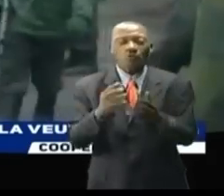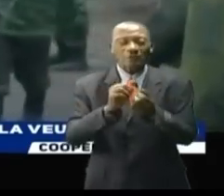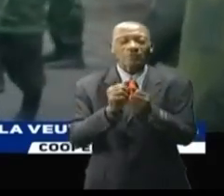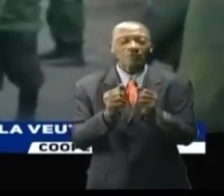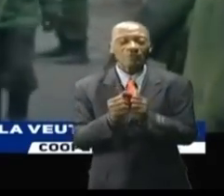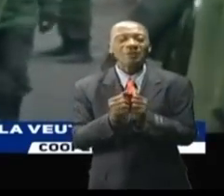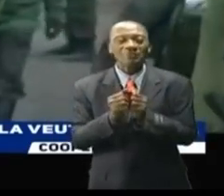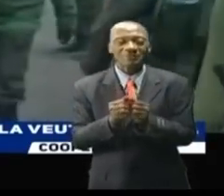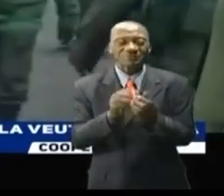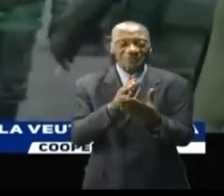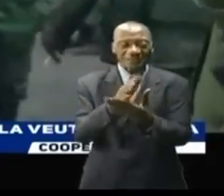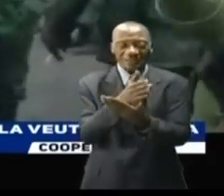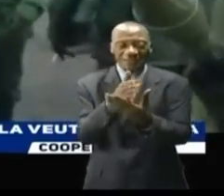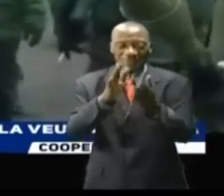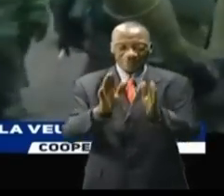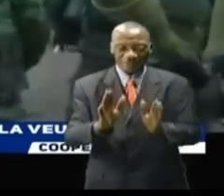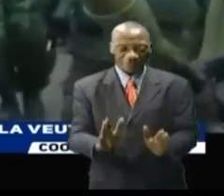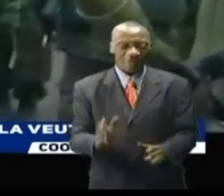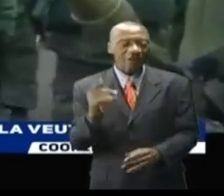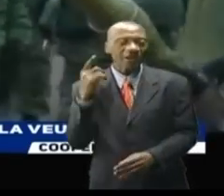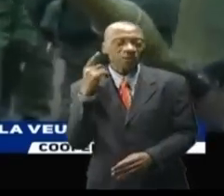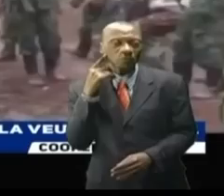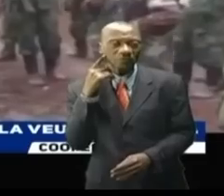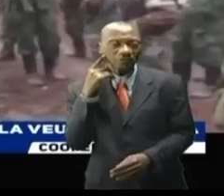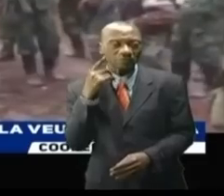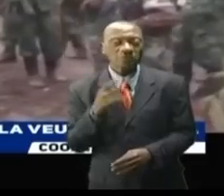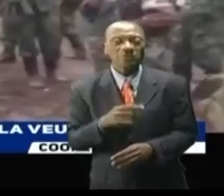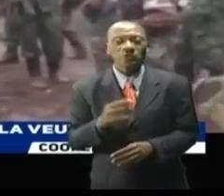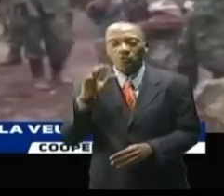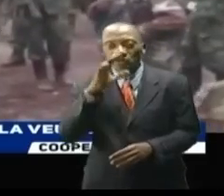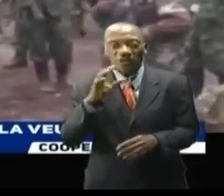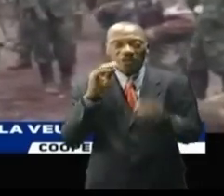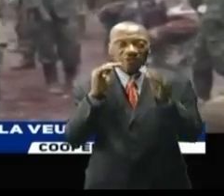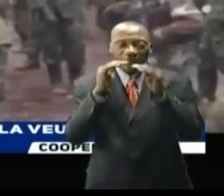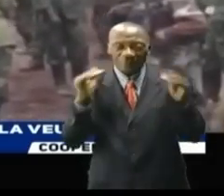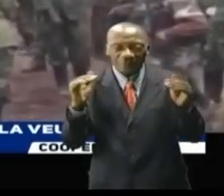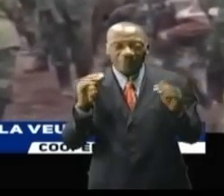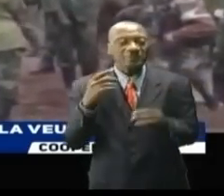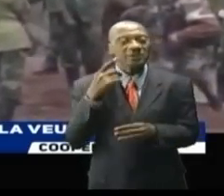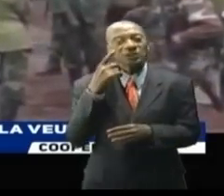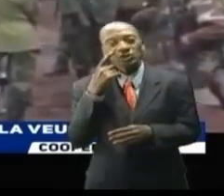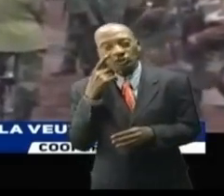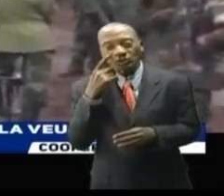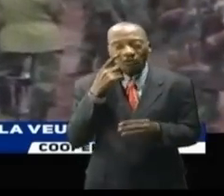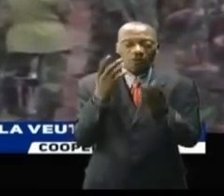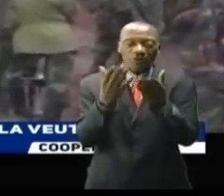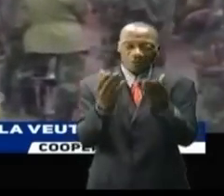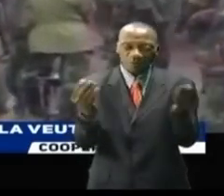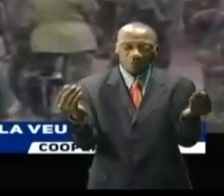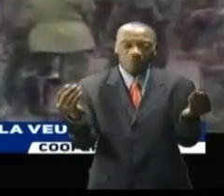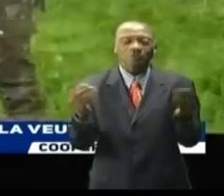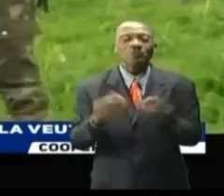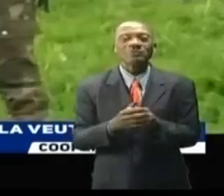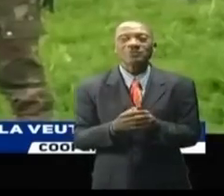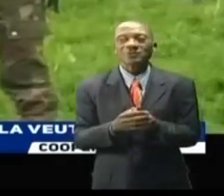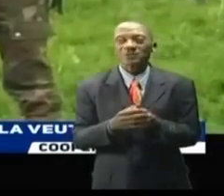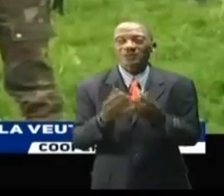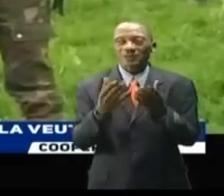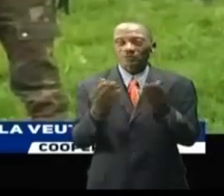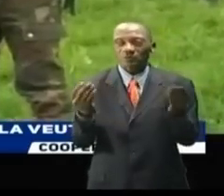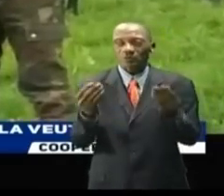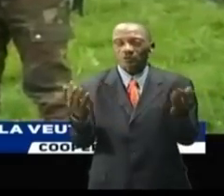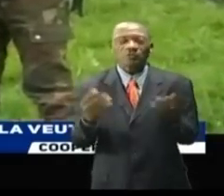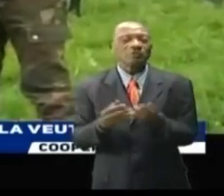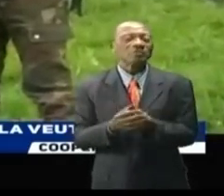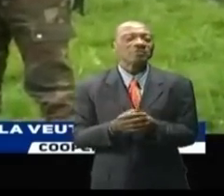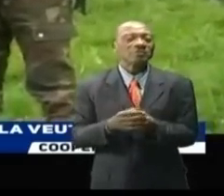les parties et à la fin, on cherche à trouver des solutions sans, n'est-ce pas, aller dans les grands